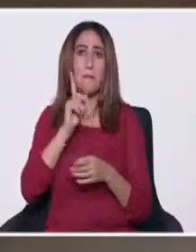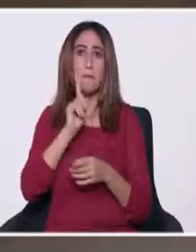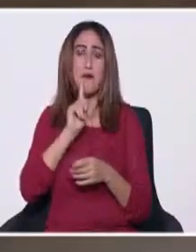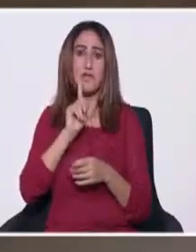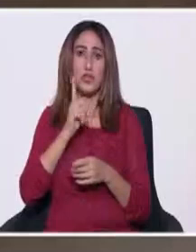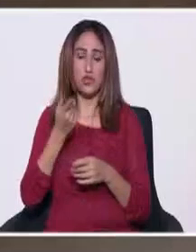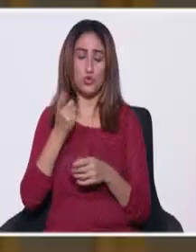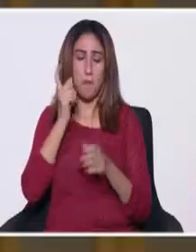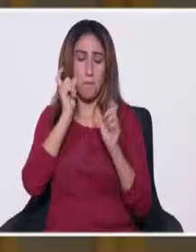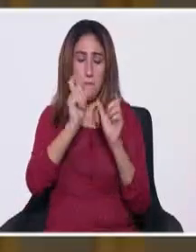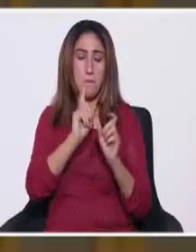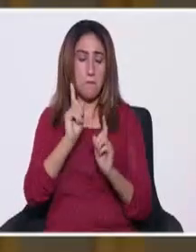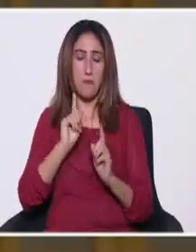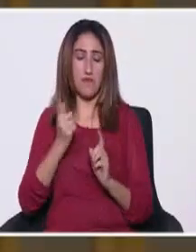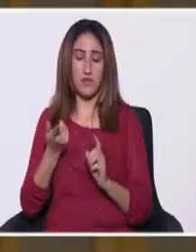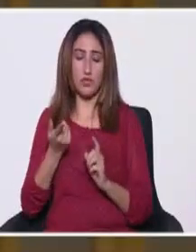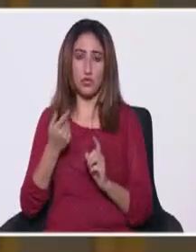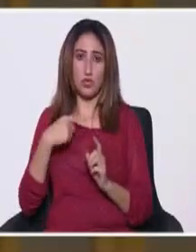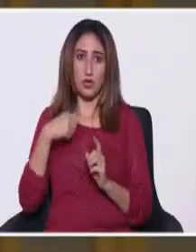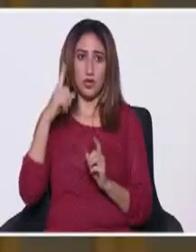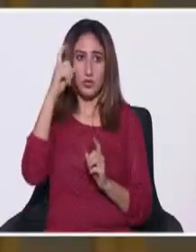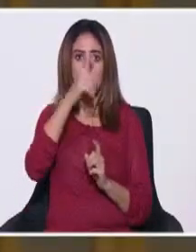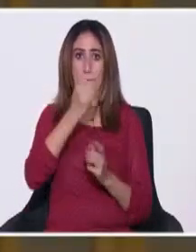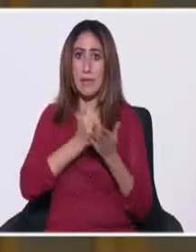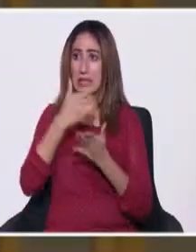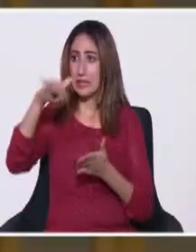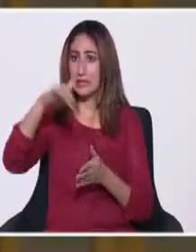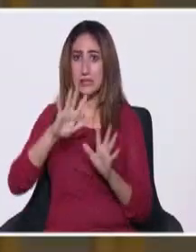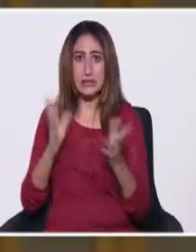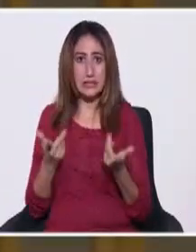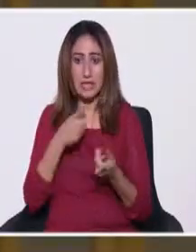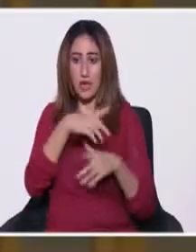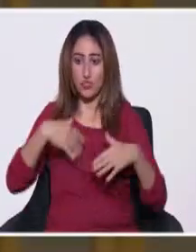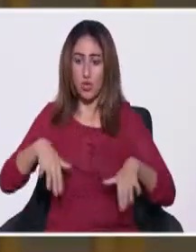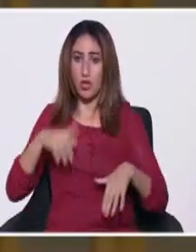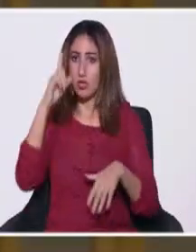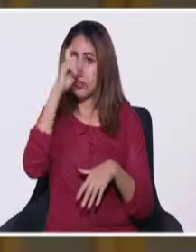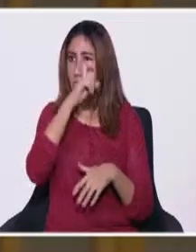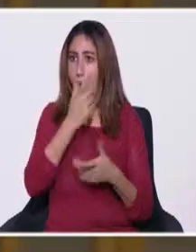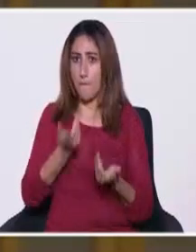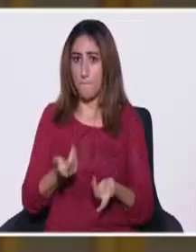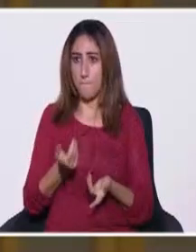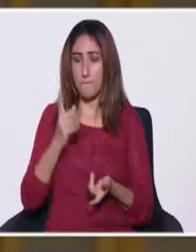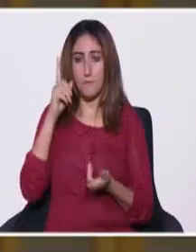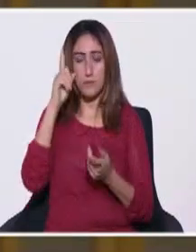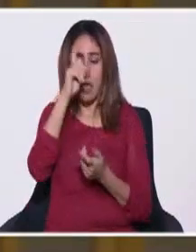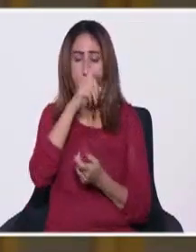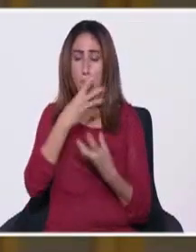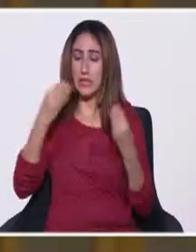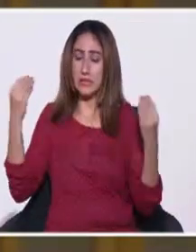انا بالتحديد يعني، لانه عشان ظروفي وازاي هتروحي المدرسه وازاي هتتقابلي صعوبات وكده،